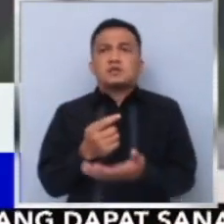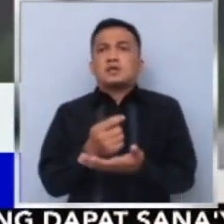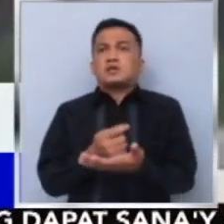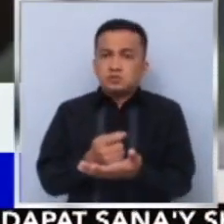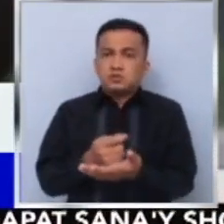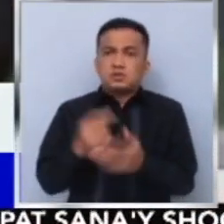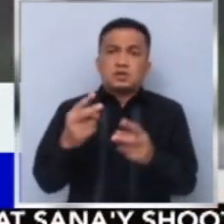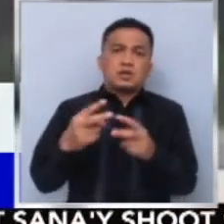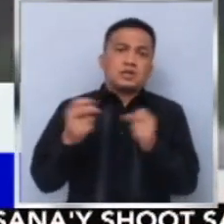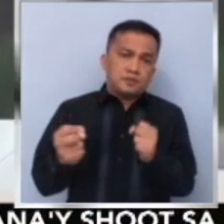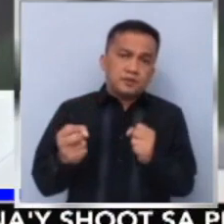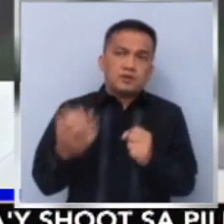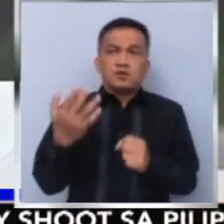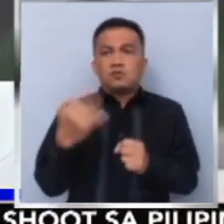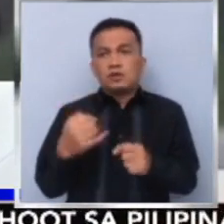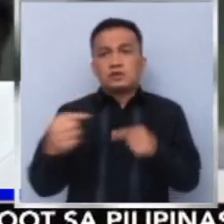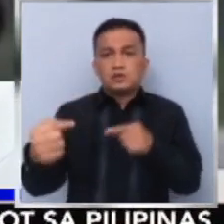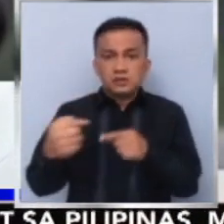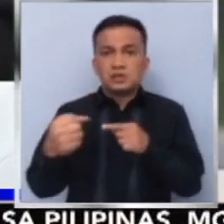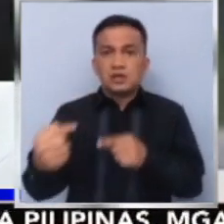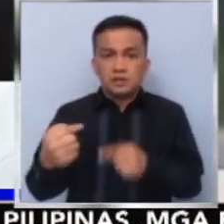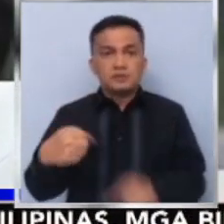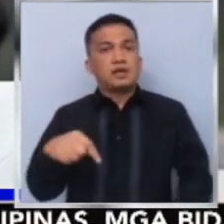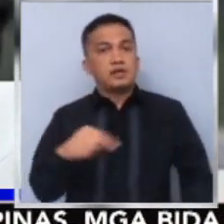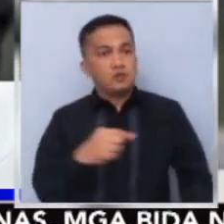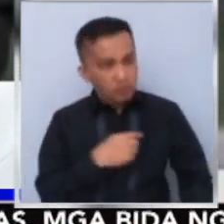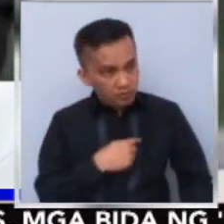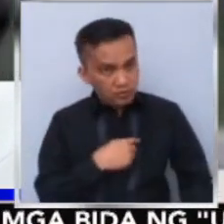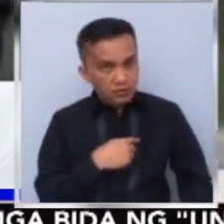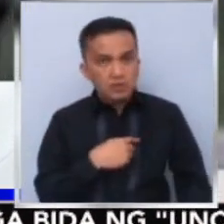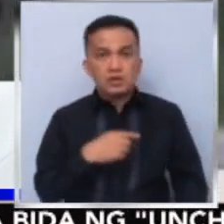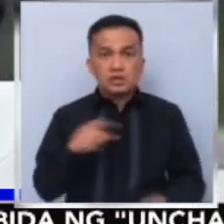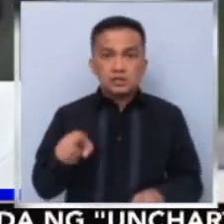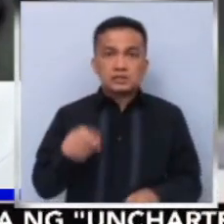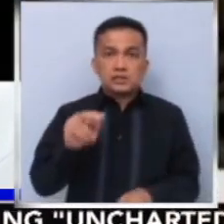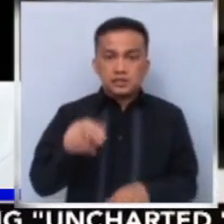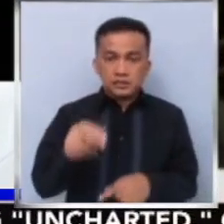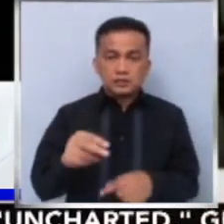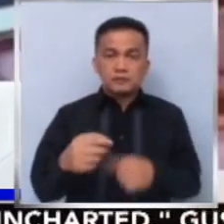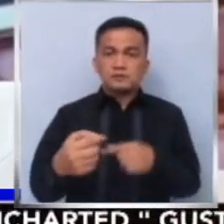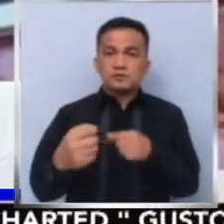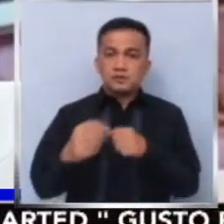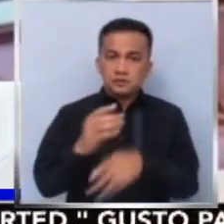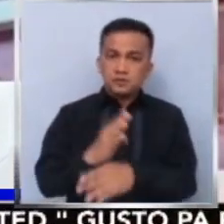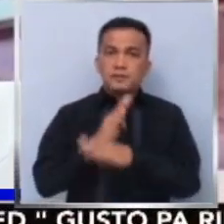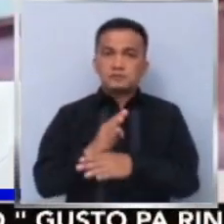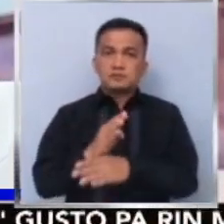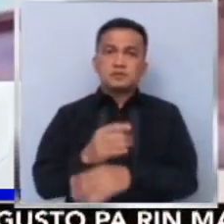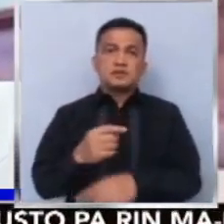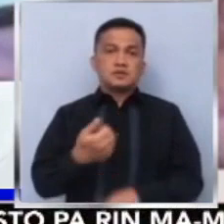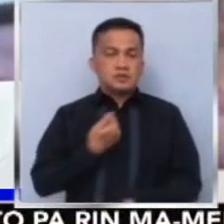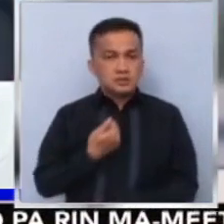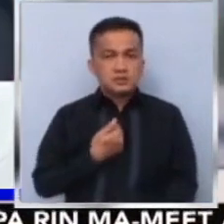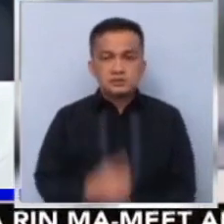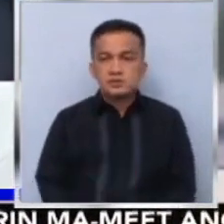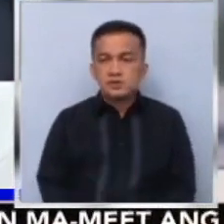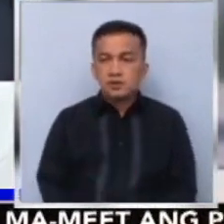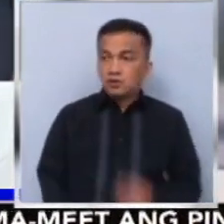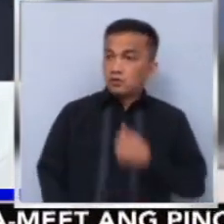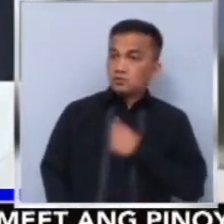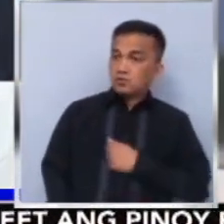dahil kinakalaban tayo. Kaya kailangan natin pagtanggol ang ating sarili. Sorry, ako